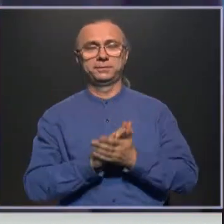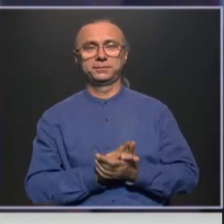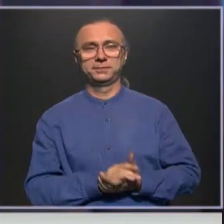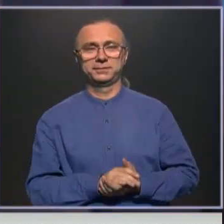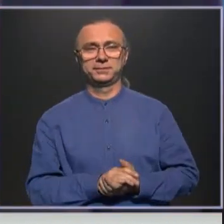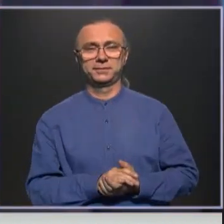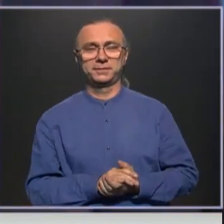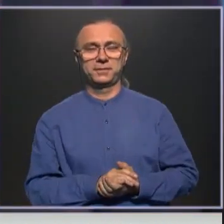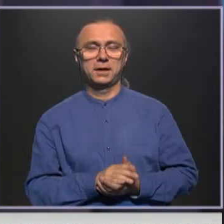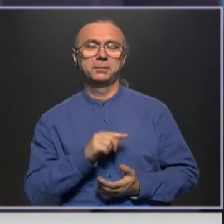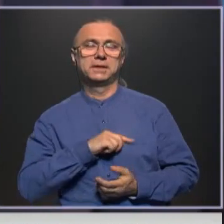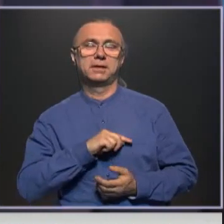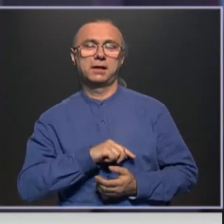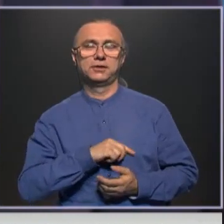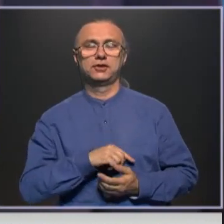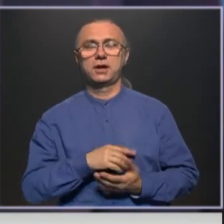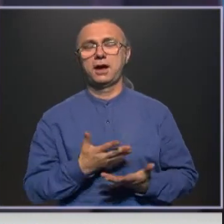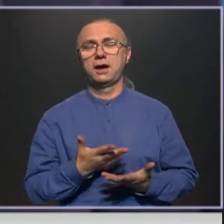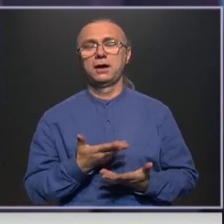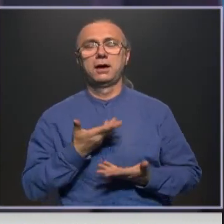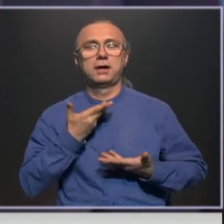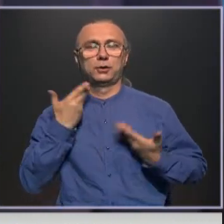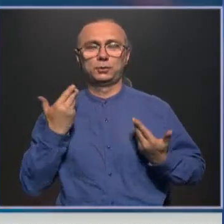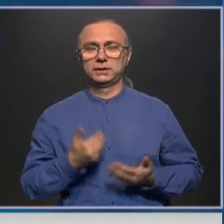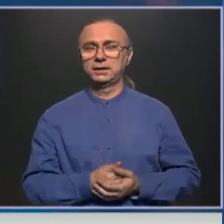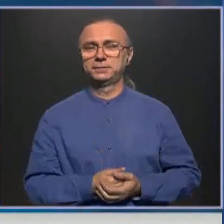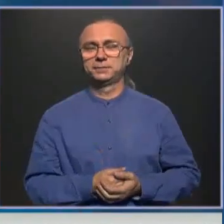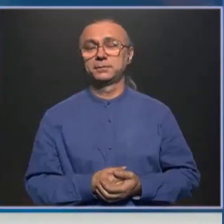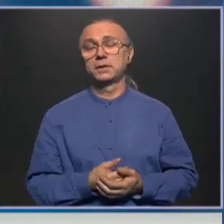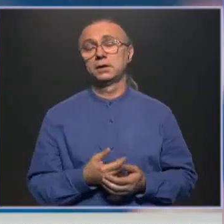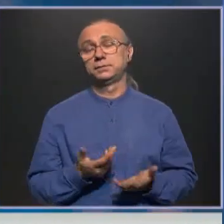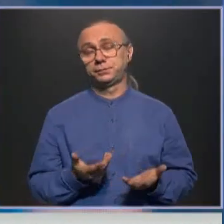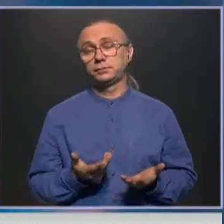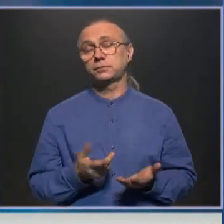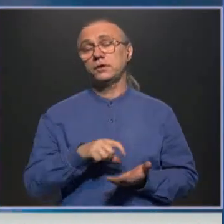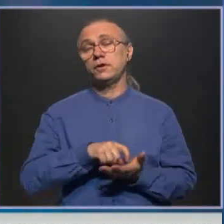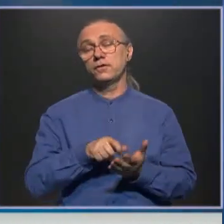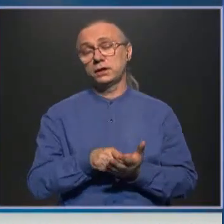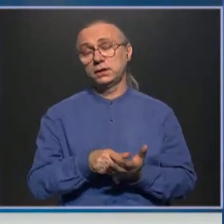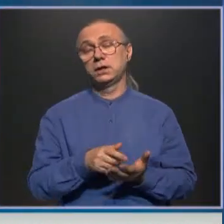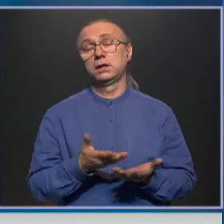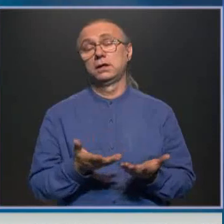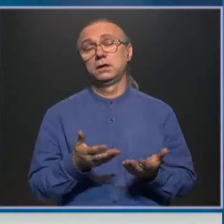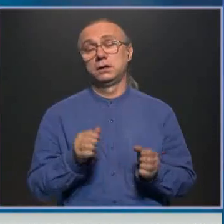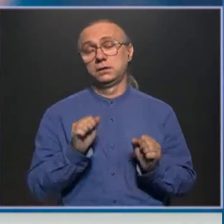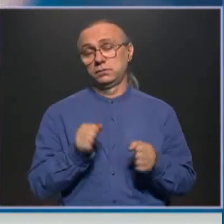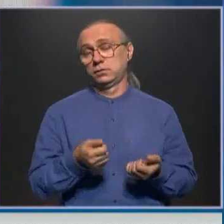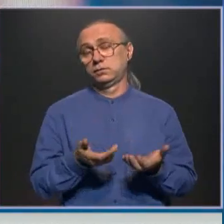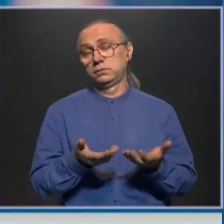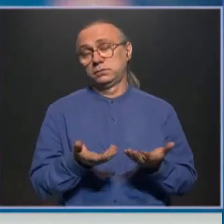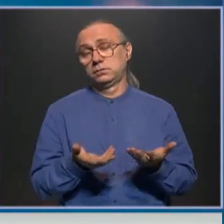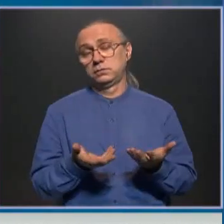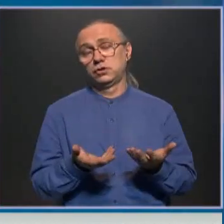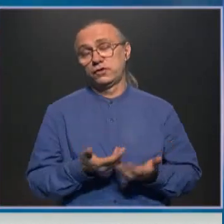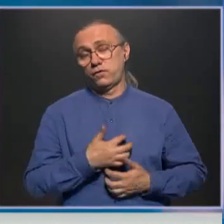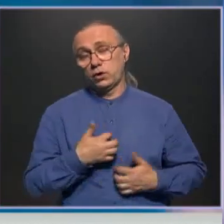психологической разгрузки. Соответственно, это вполне уместные для нахождения в квартире и те, и другие животные. А любую